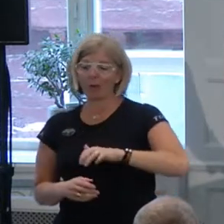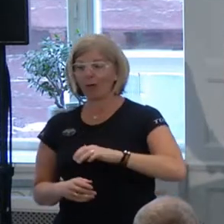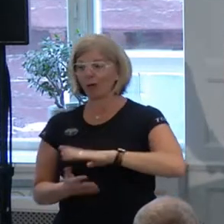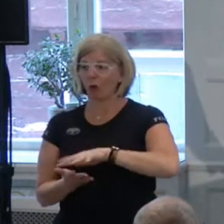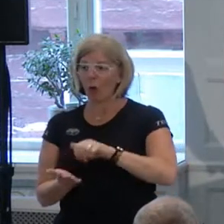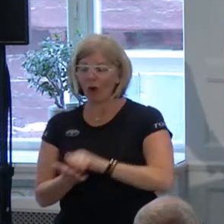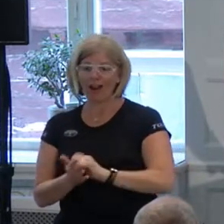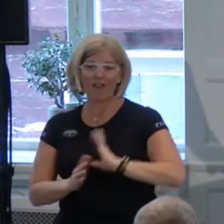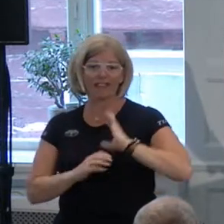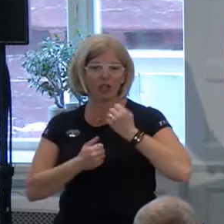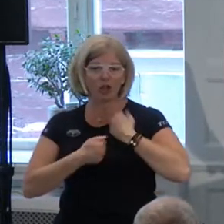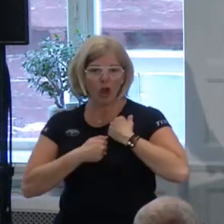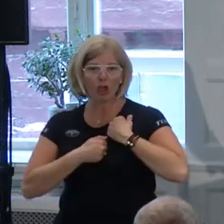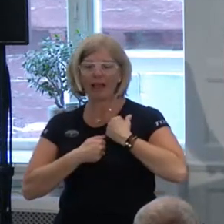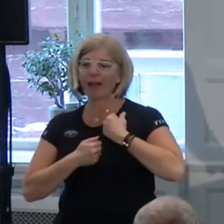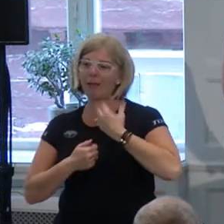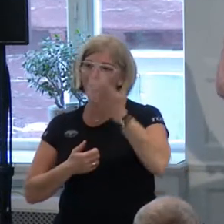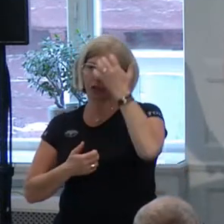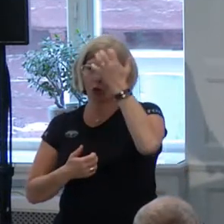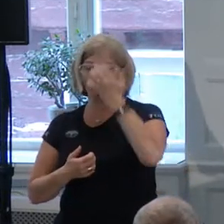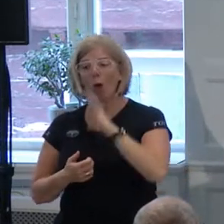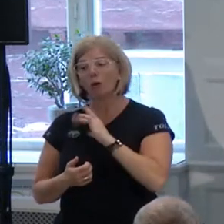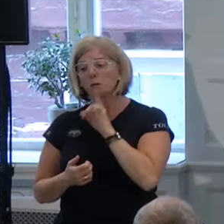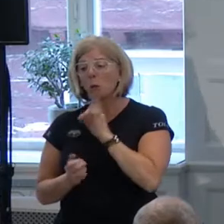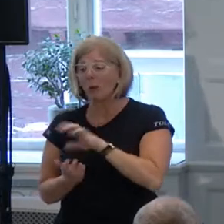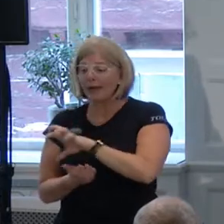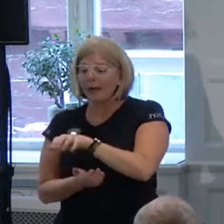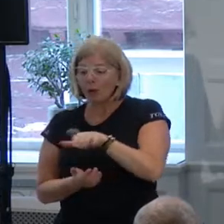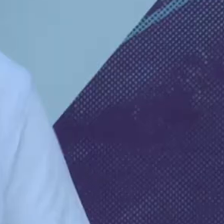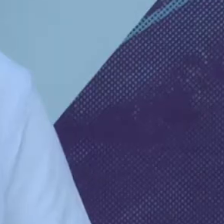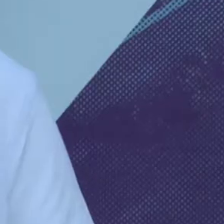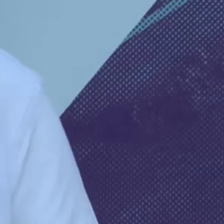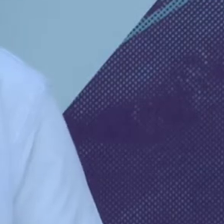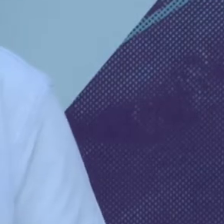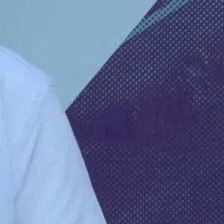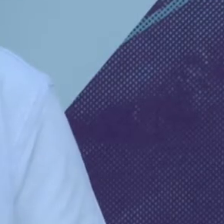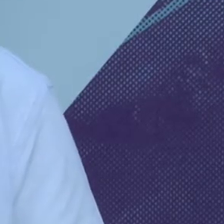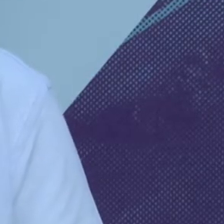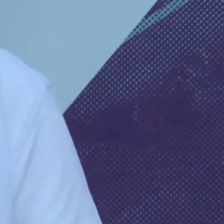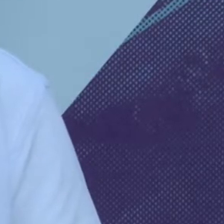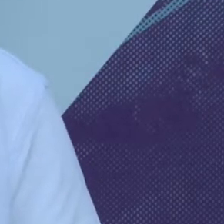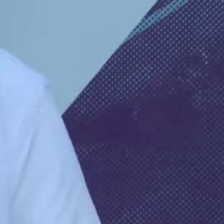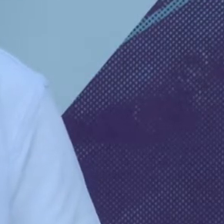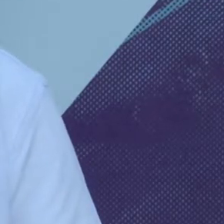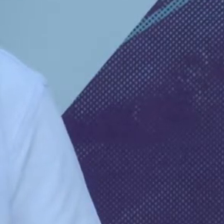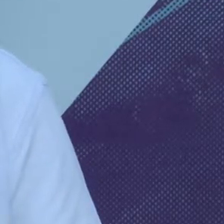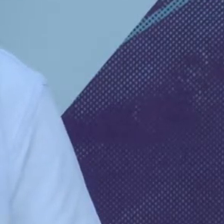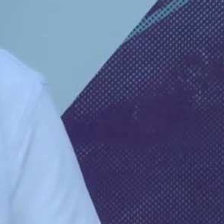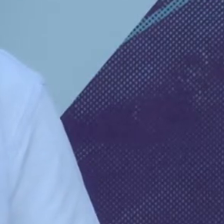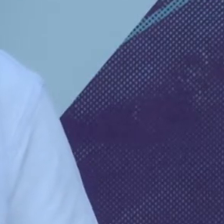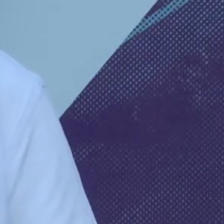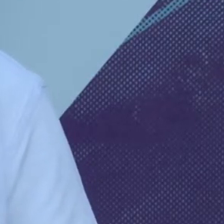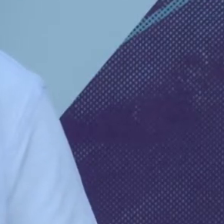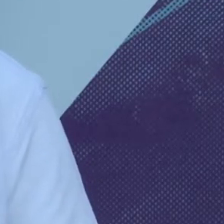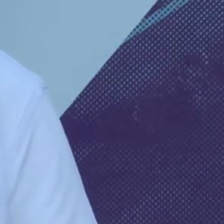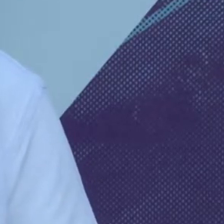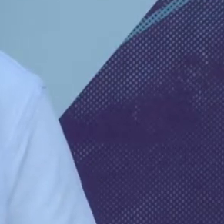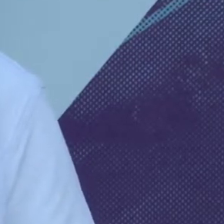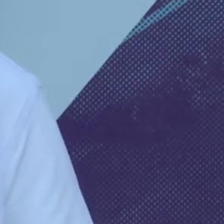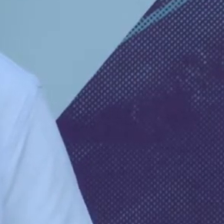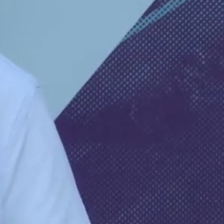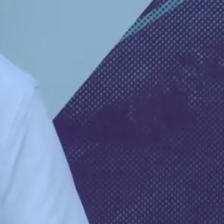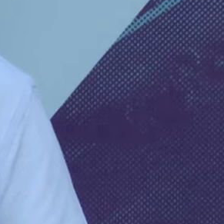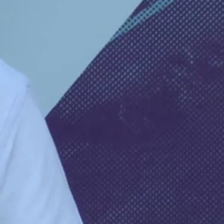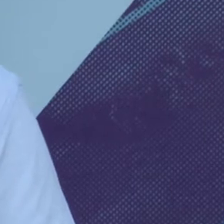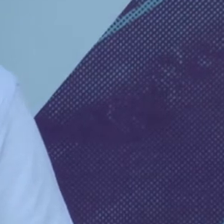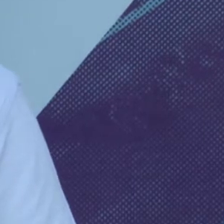eller Stockholm. Vi har ju mindre regioner som behöver ha samma utbud och tjänster där man behöver samordna sig i landet förstås. Så då behöver